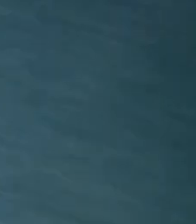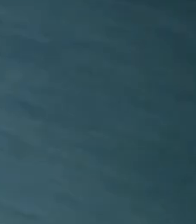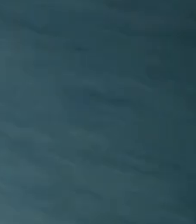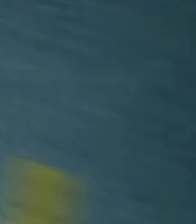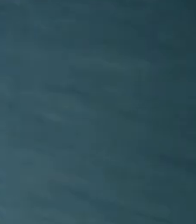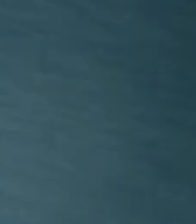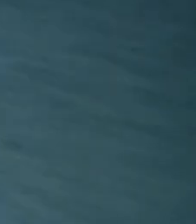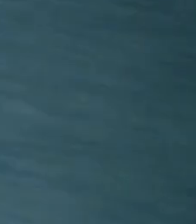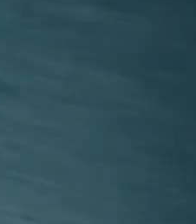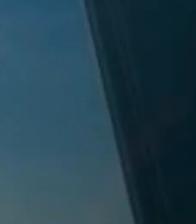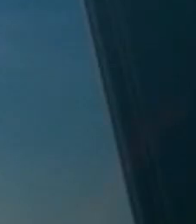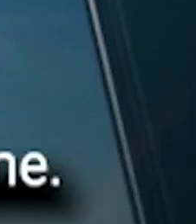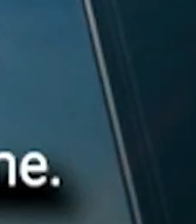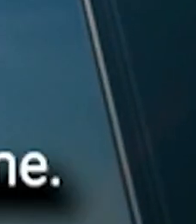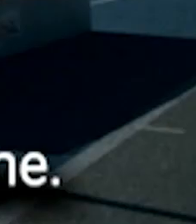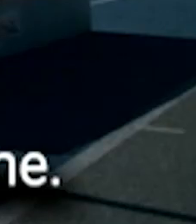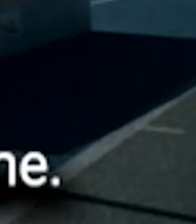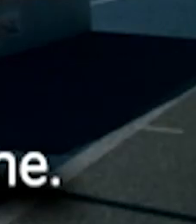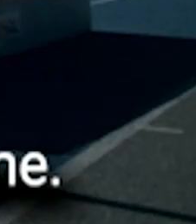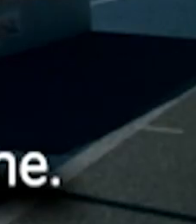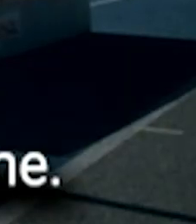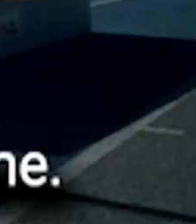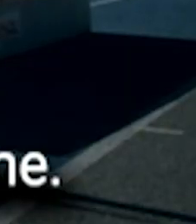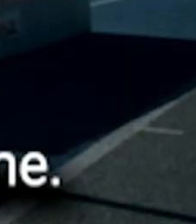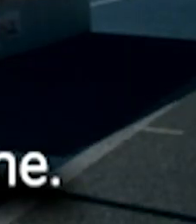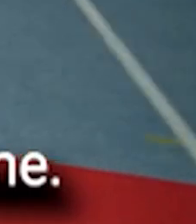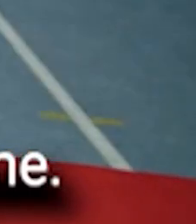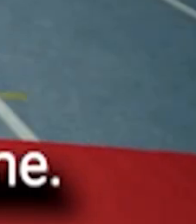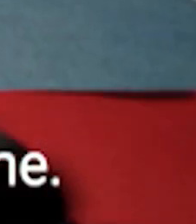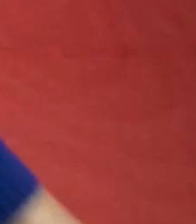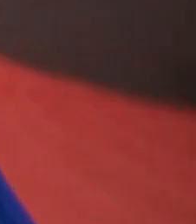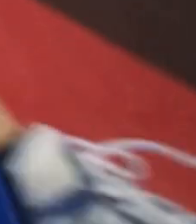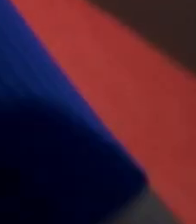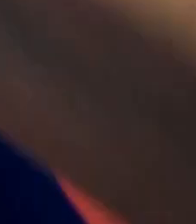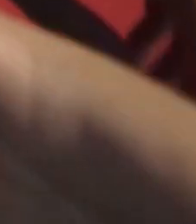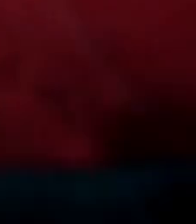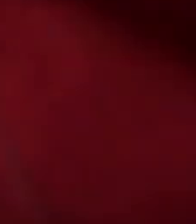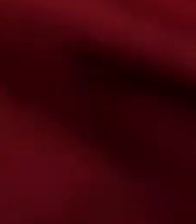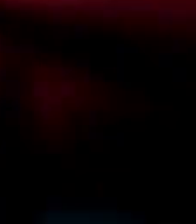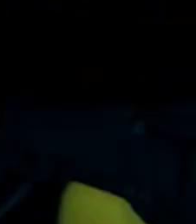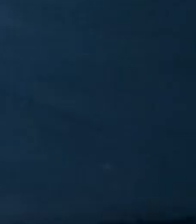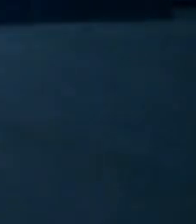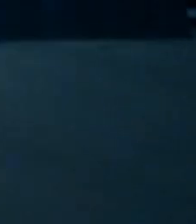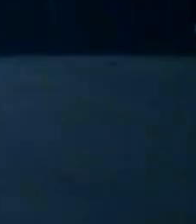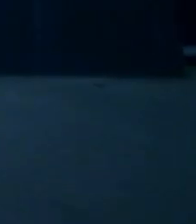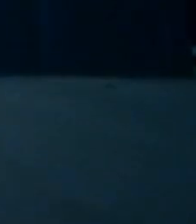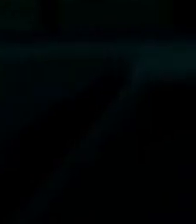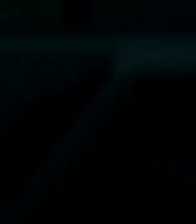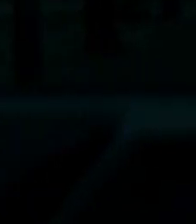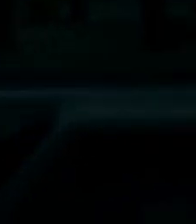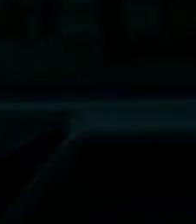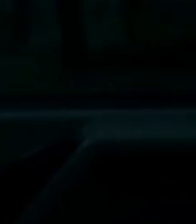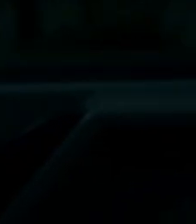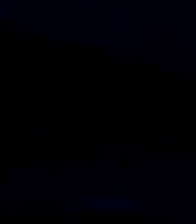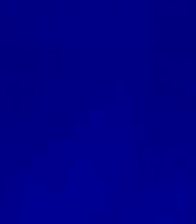Але я буду наполегливо працювати, бо мене оточують люди, що вірять в мене. Я покладатиму стани і віритиму